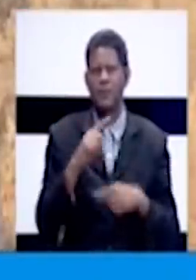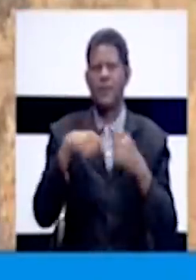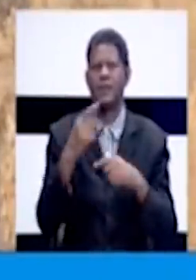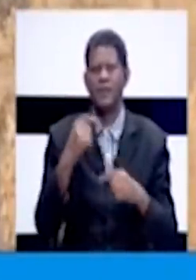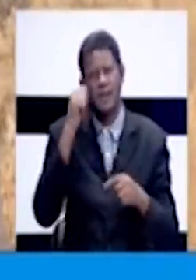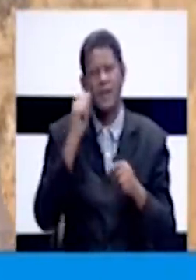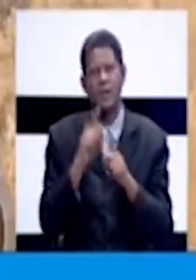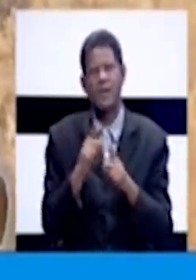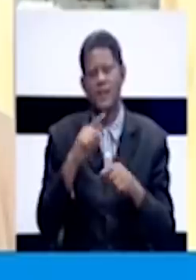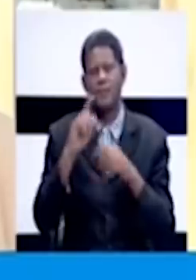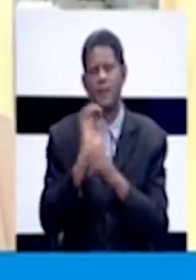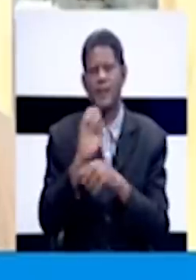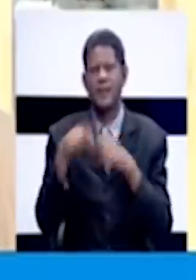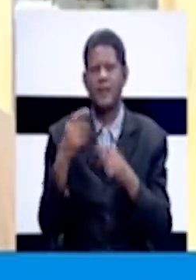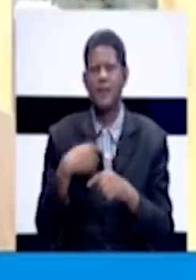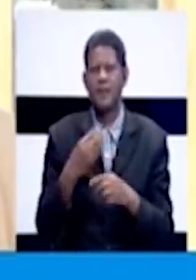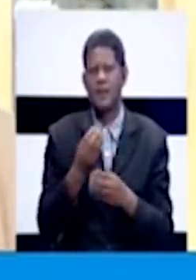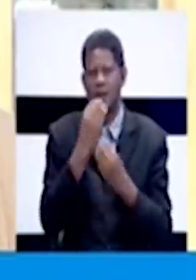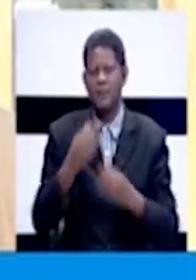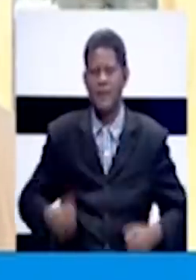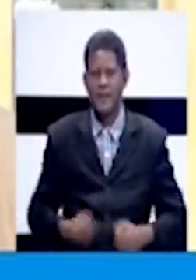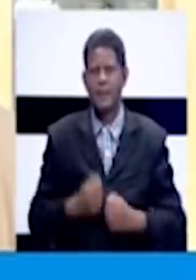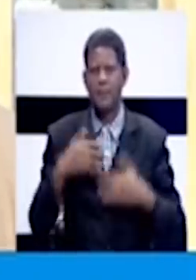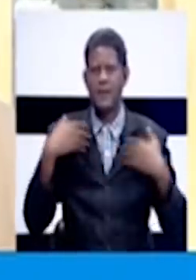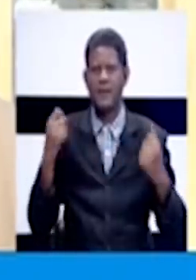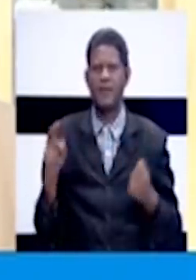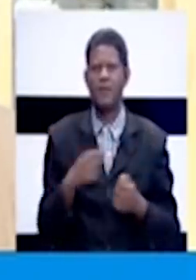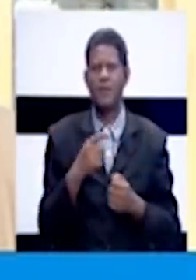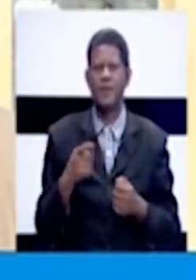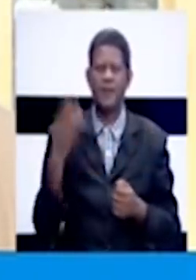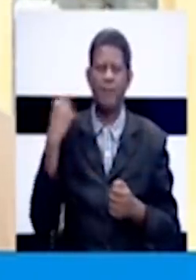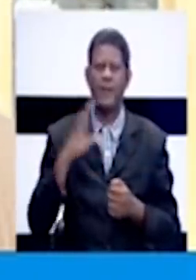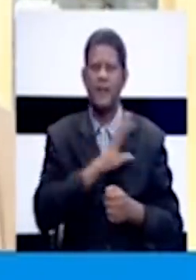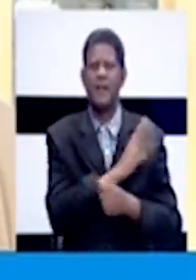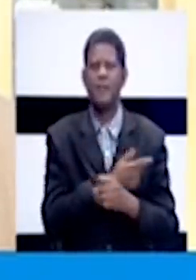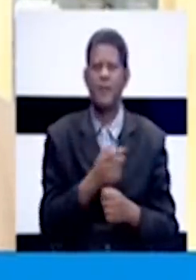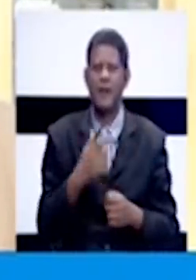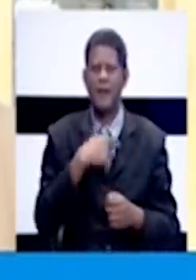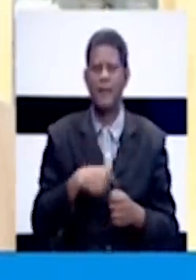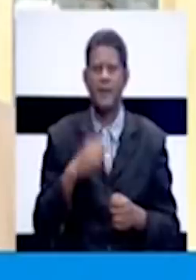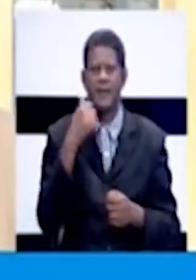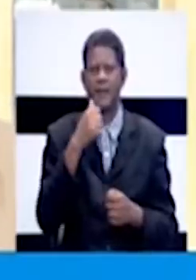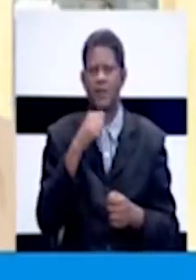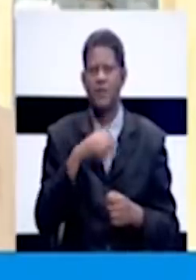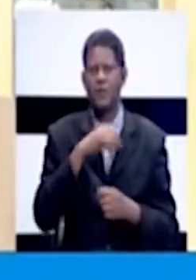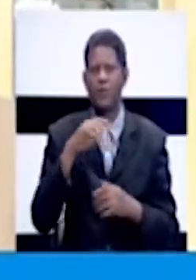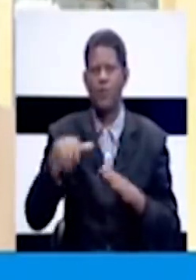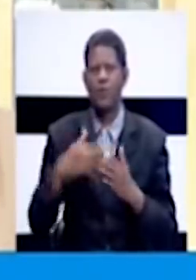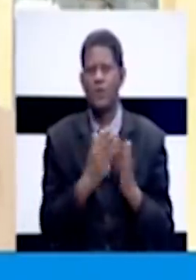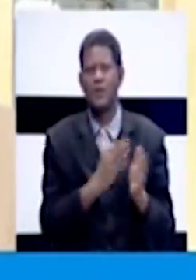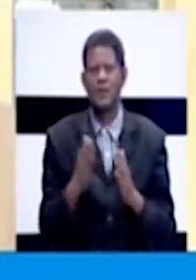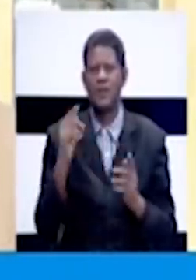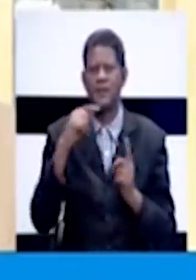እየን ዘንሕዋትና ብማኪና ማለት እዩ። ዕጥቅን ስንቅን ትመንእሰይ ይኹን ትባዕር ዓቕሚ እታ ኣባል ደቂ ኣንስትዮ ኩሉ ተዳልዩ